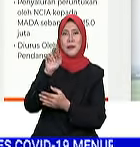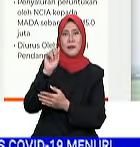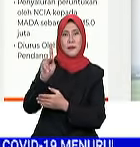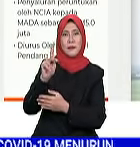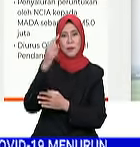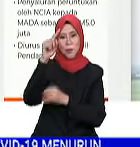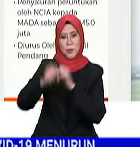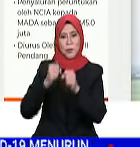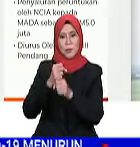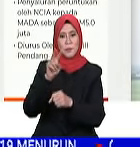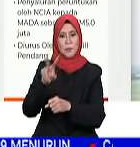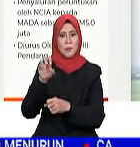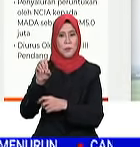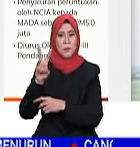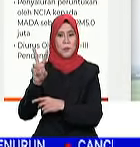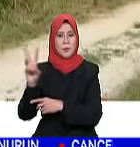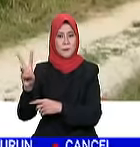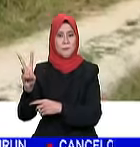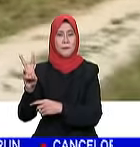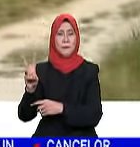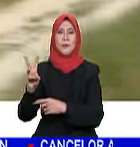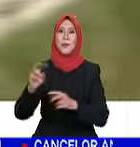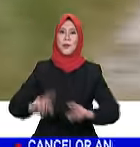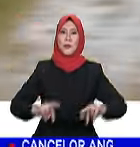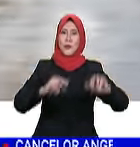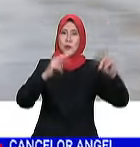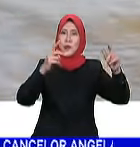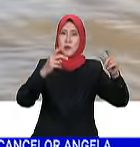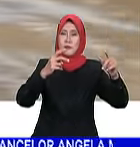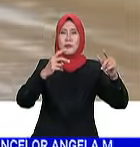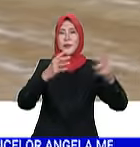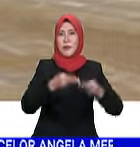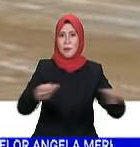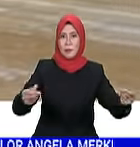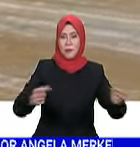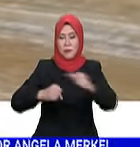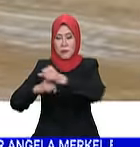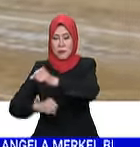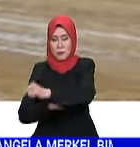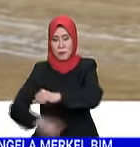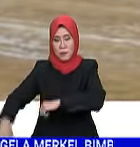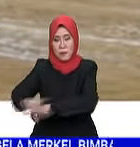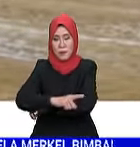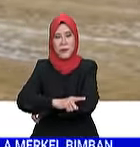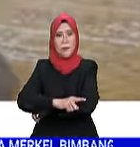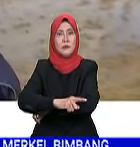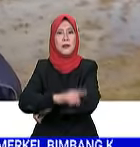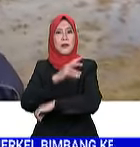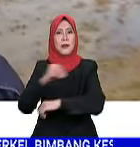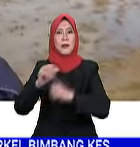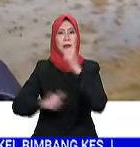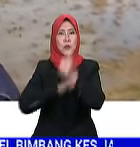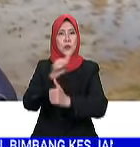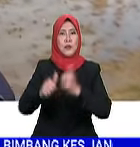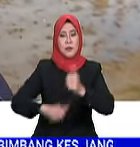tahun 2026. Ia merangkumi pemulihan tanah, pembangunan infrastruktur ladang, mekanisasi dan